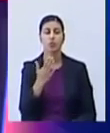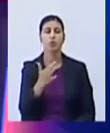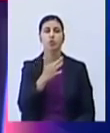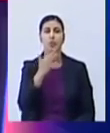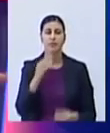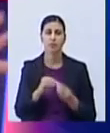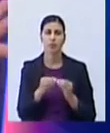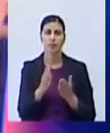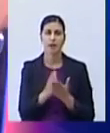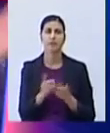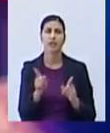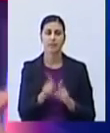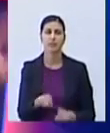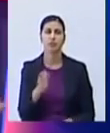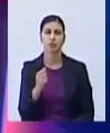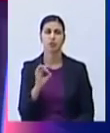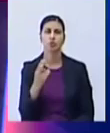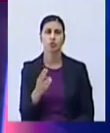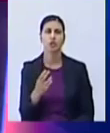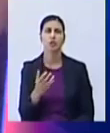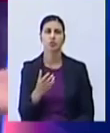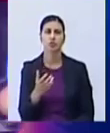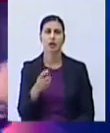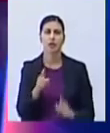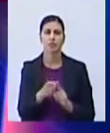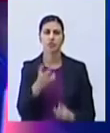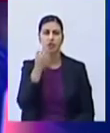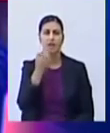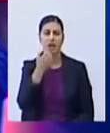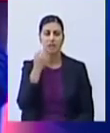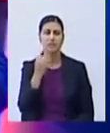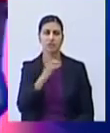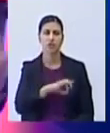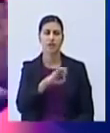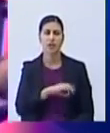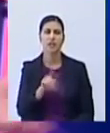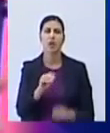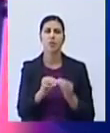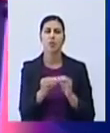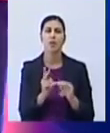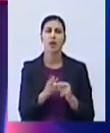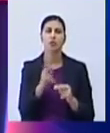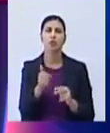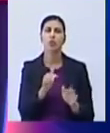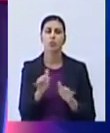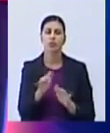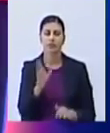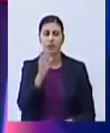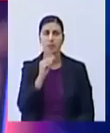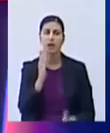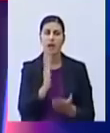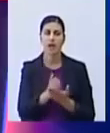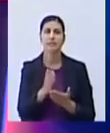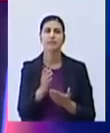უამრავი პრობლემა აქვთ. ამდენად გარკვეული სოციალური შეღავათები, ის პრობლემები, რომელიც მათაც უხებთ, რა გზით მოგვარდება, როგორ მოგვარდება,